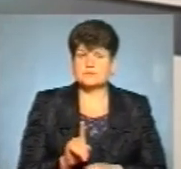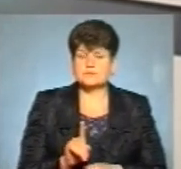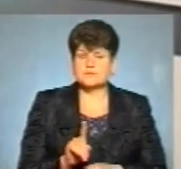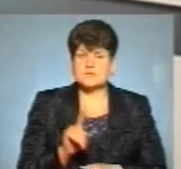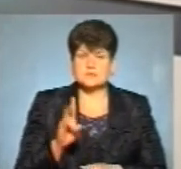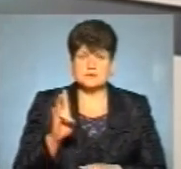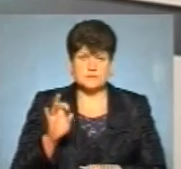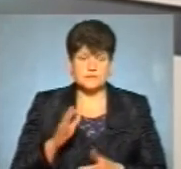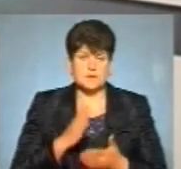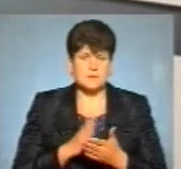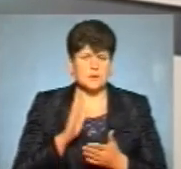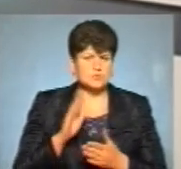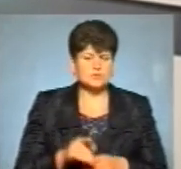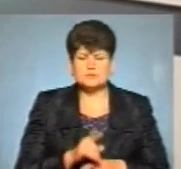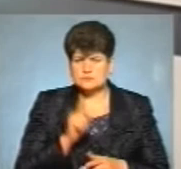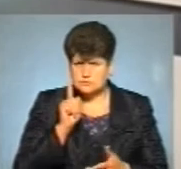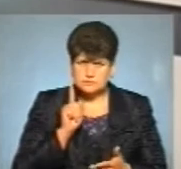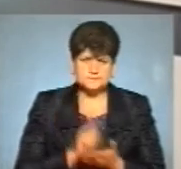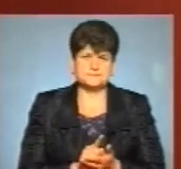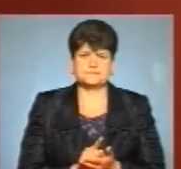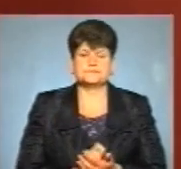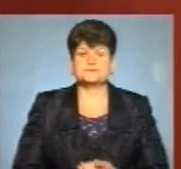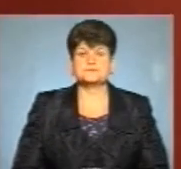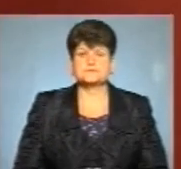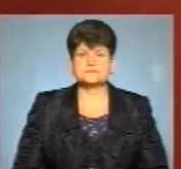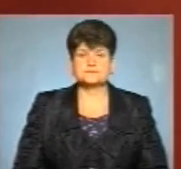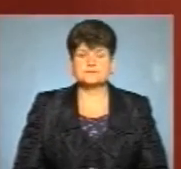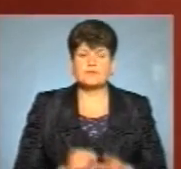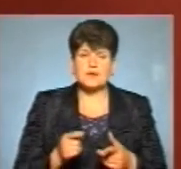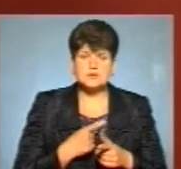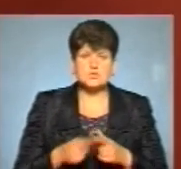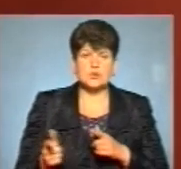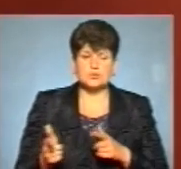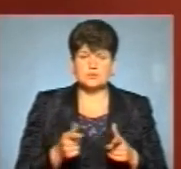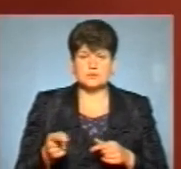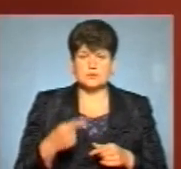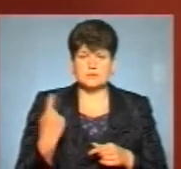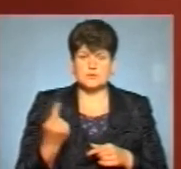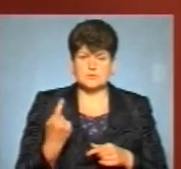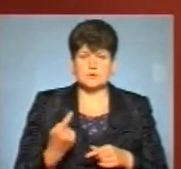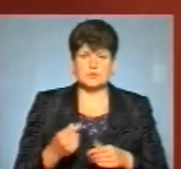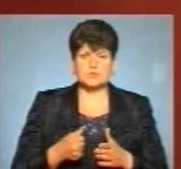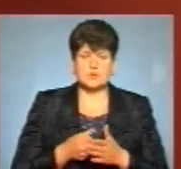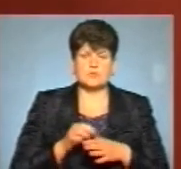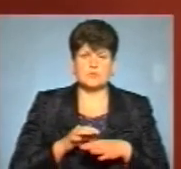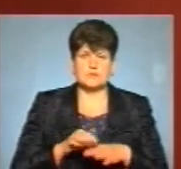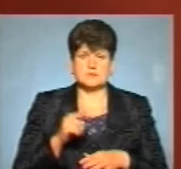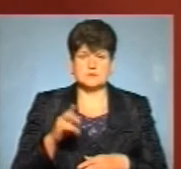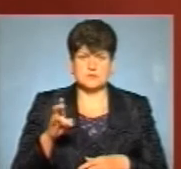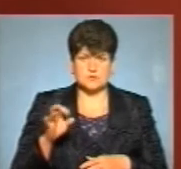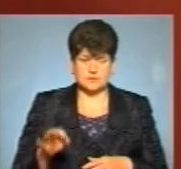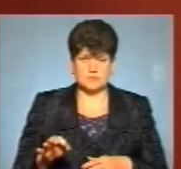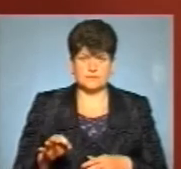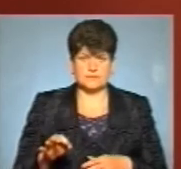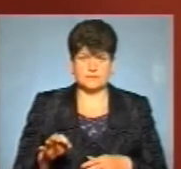ЗНО має відбутися за будь-яких умов. Чи готова Тернопільщина до проведення зовнішнього незалежного оцінювання саме